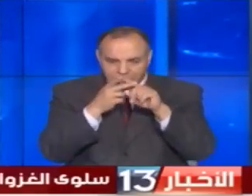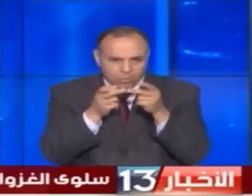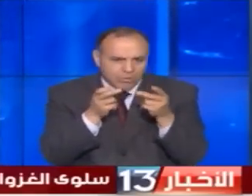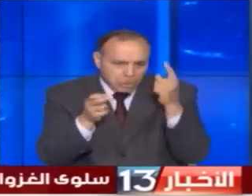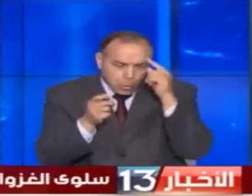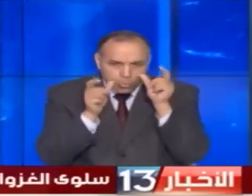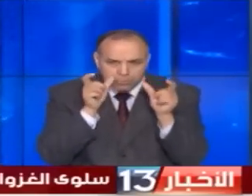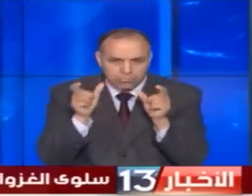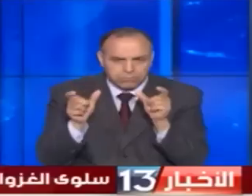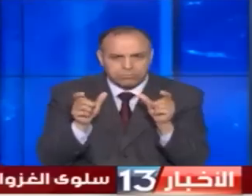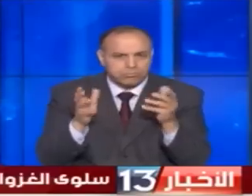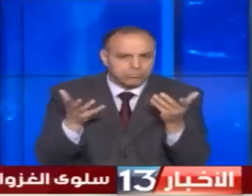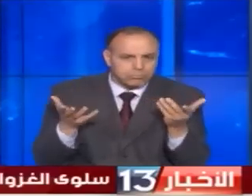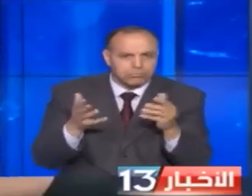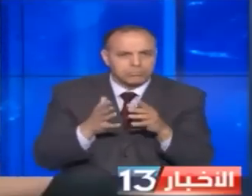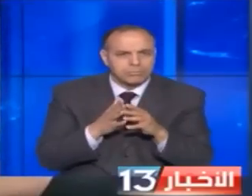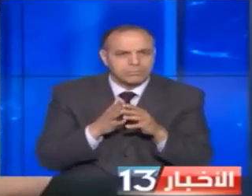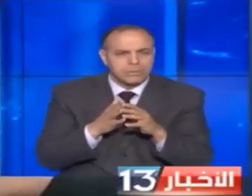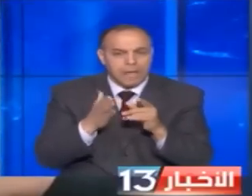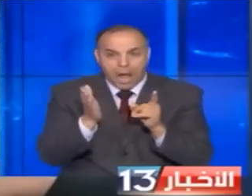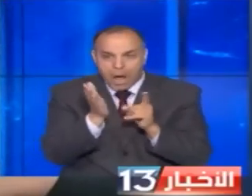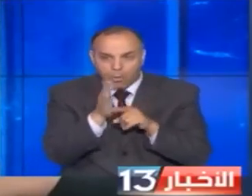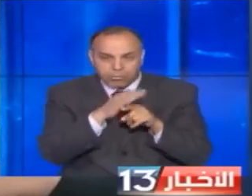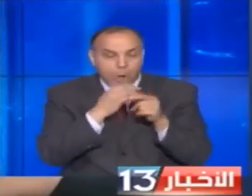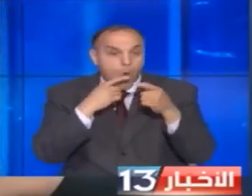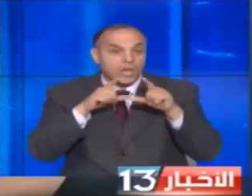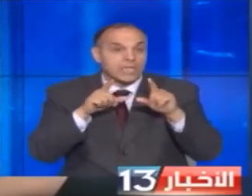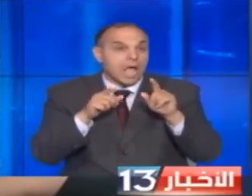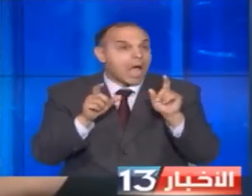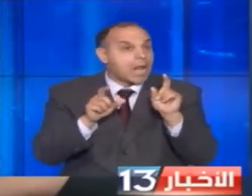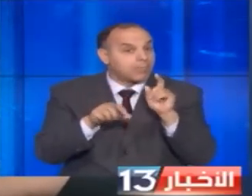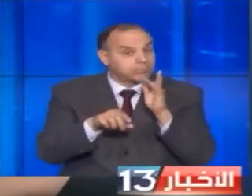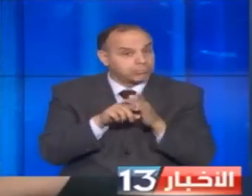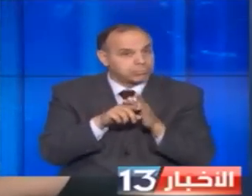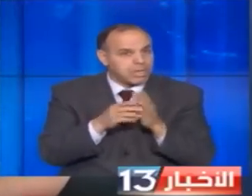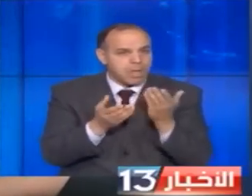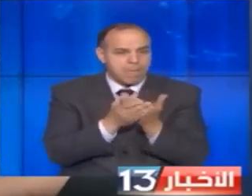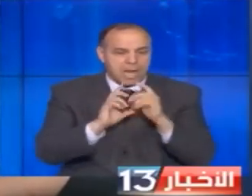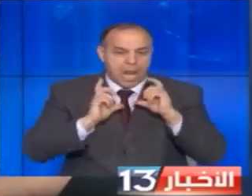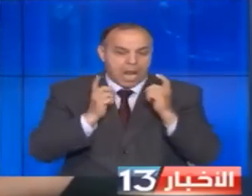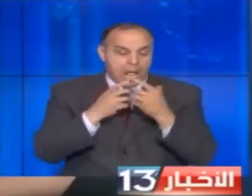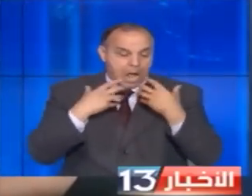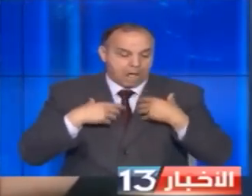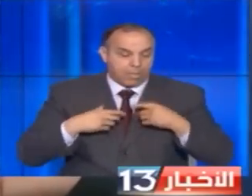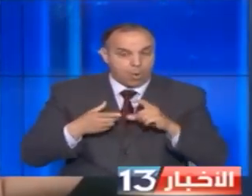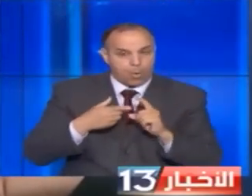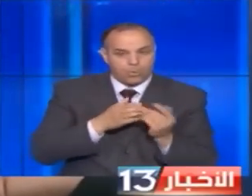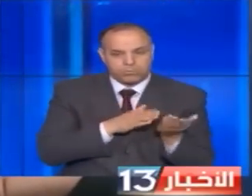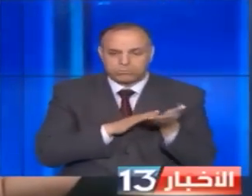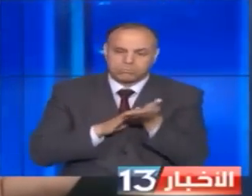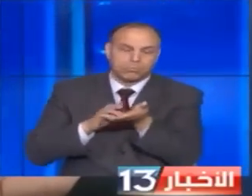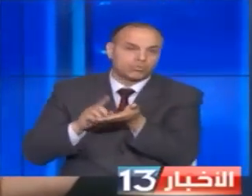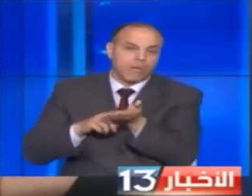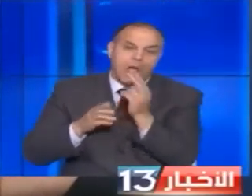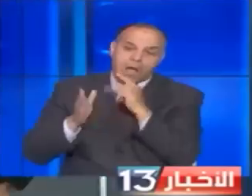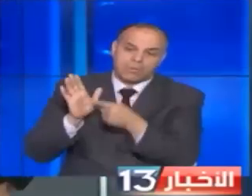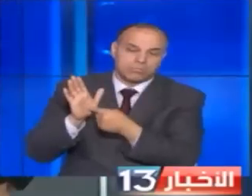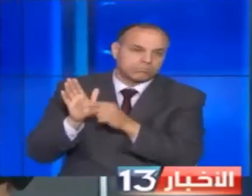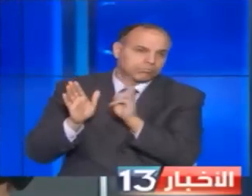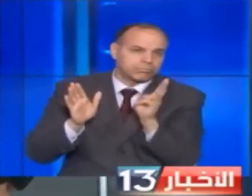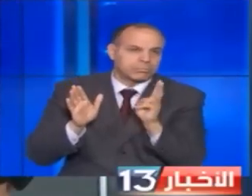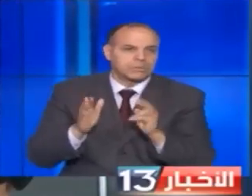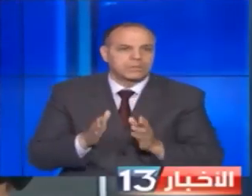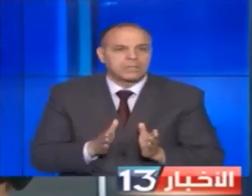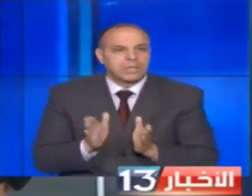اه يعني اه تجاوز في حريه الاعلام ويرفع على مجلس الهيئه للقيام بالقرارات الازمه من